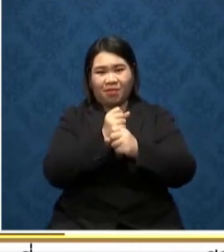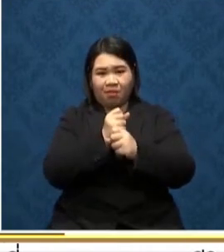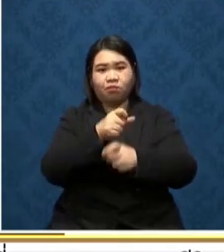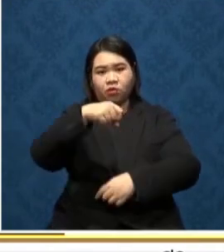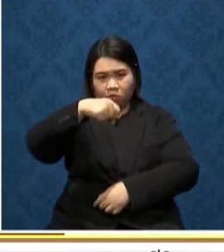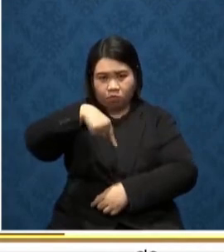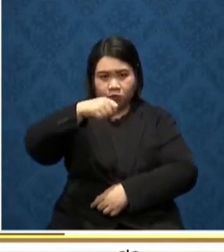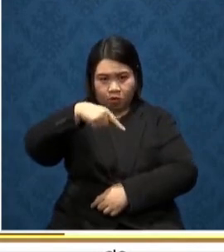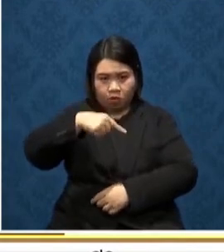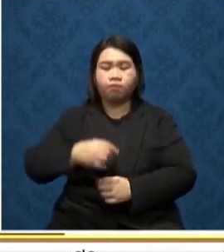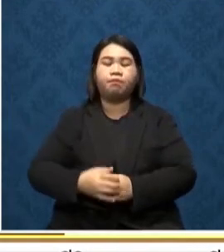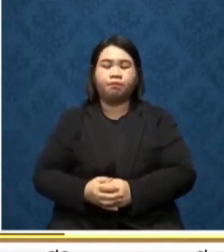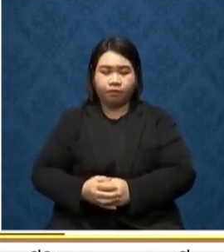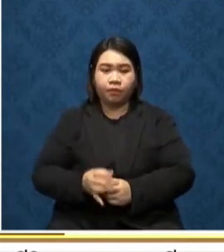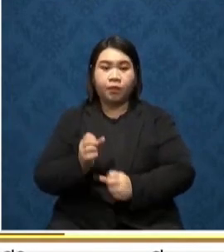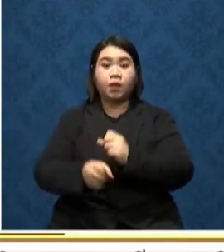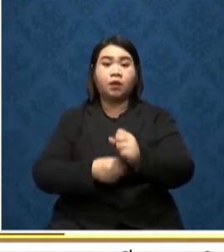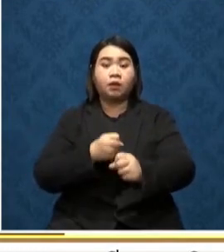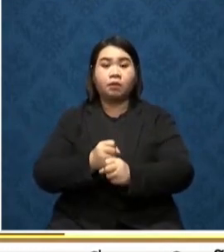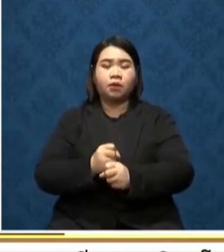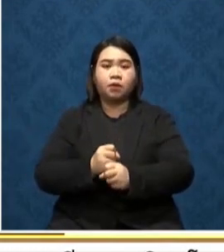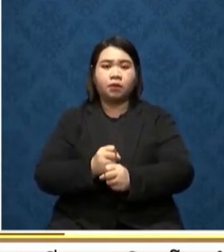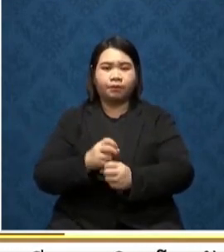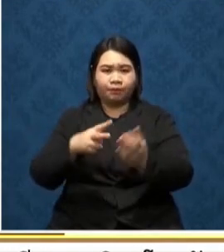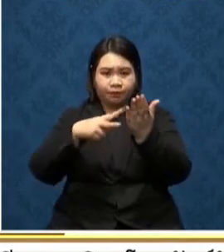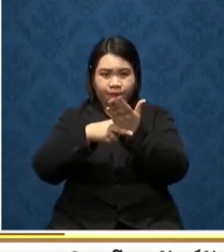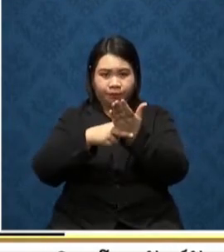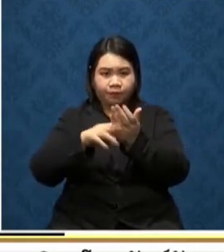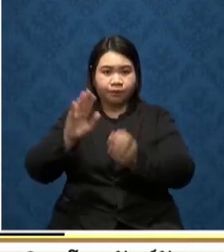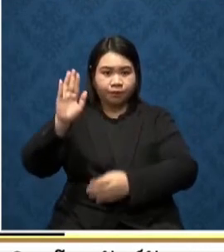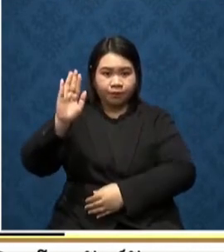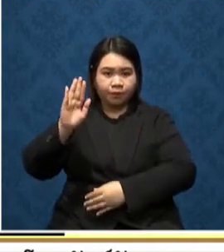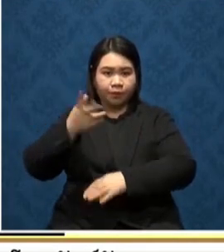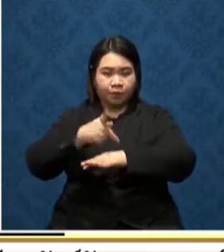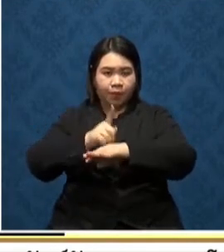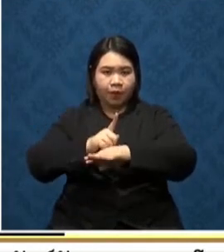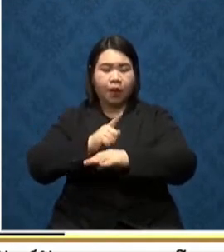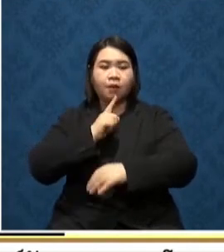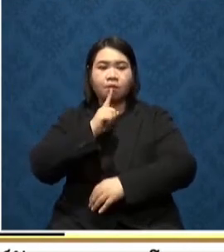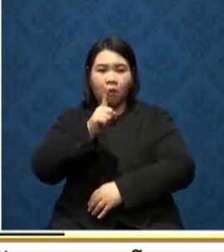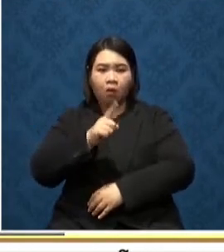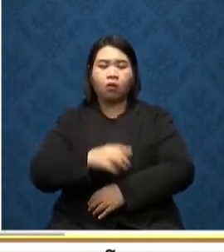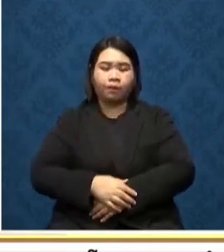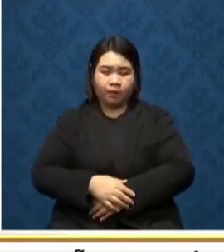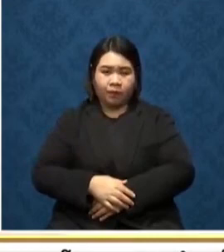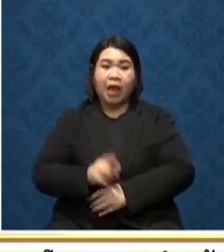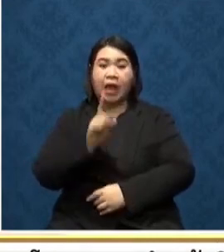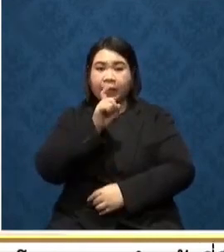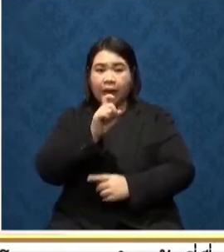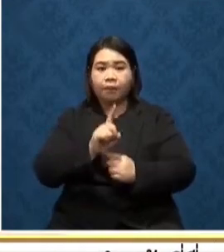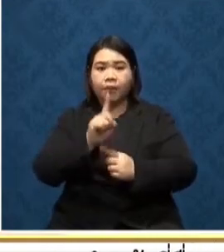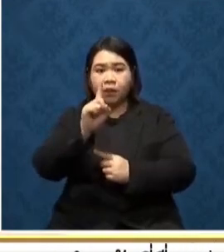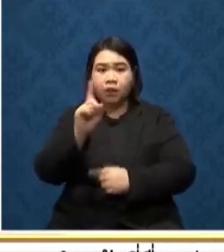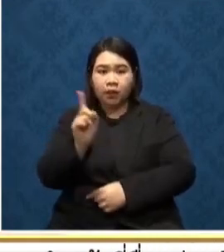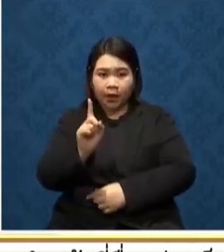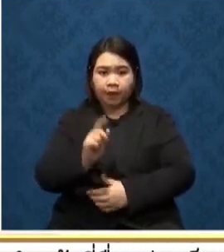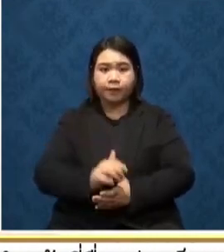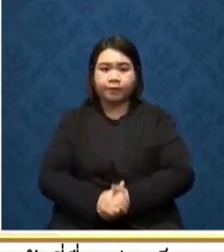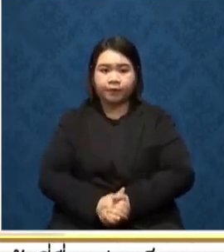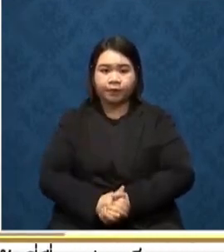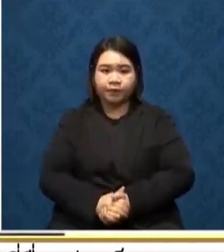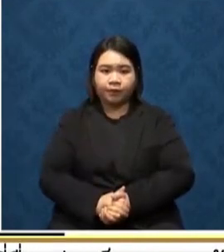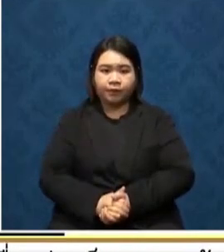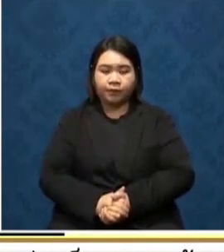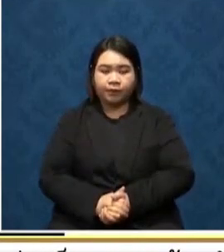25 Kundenโดยความการวลท่เชอครัถ้ารักับส่วท 1 นะครัครับ